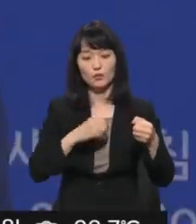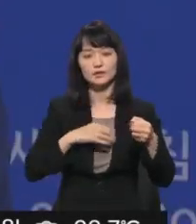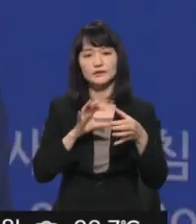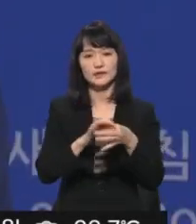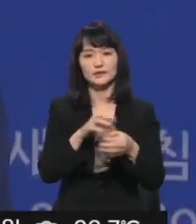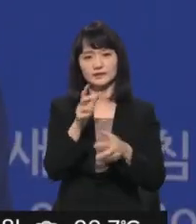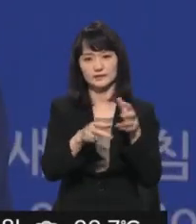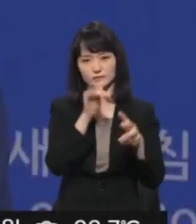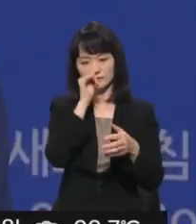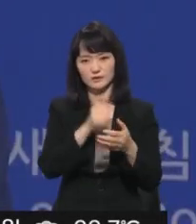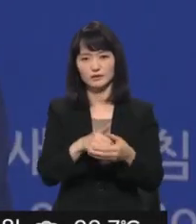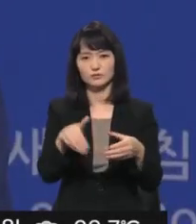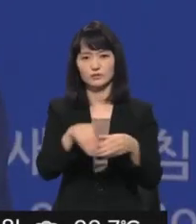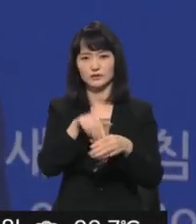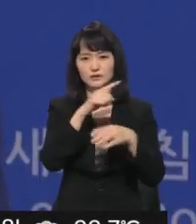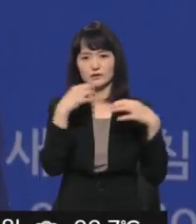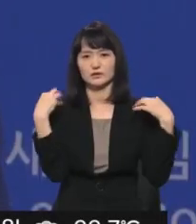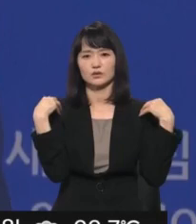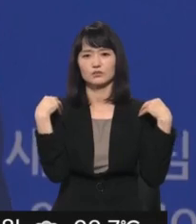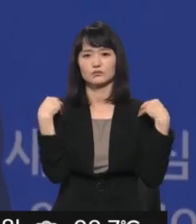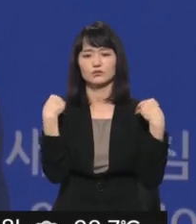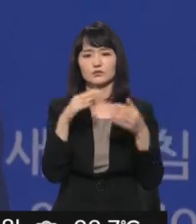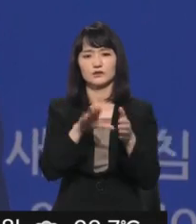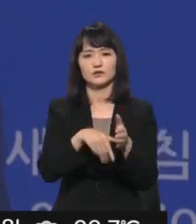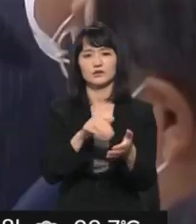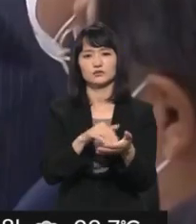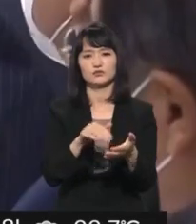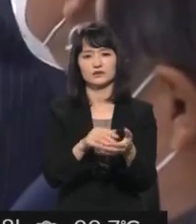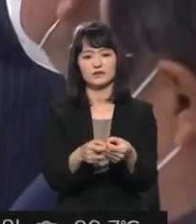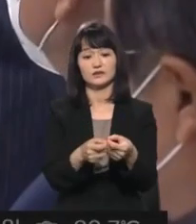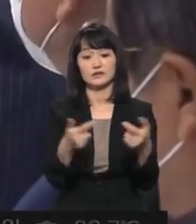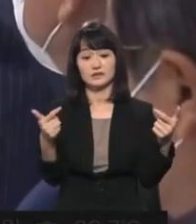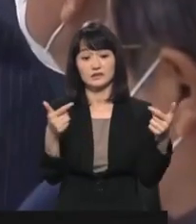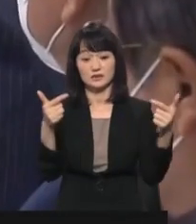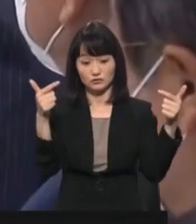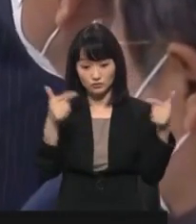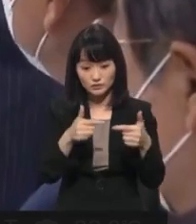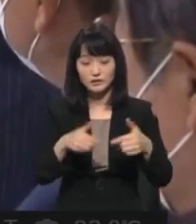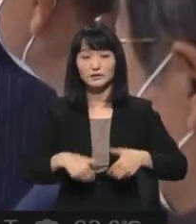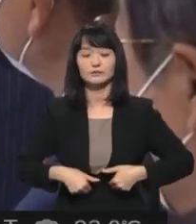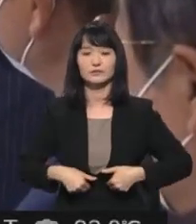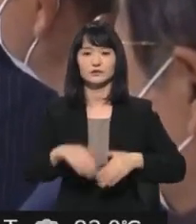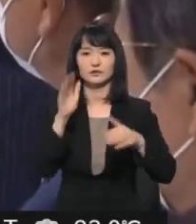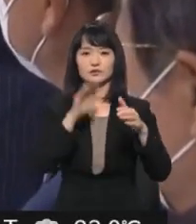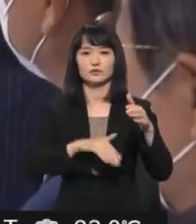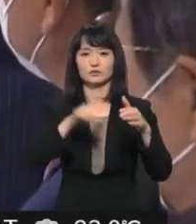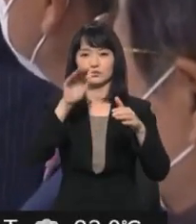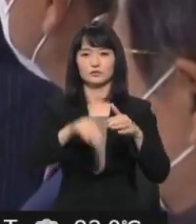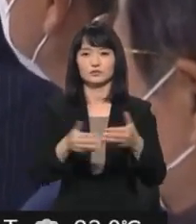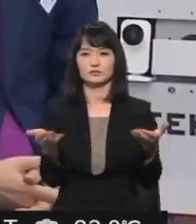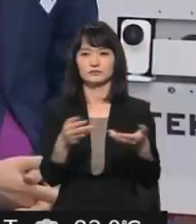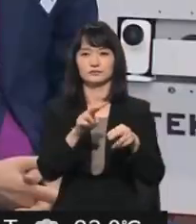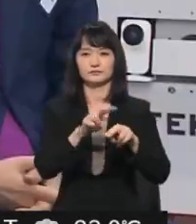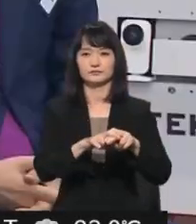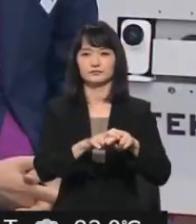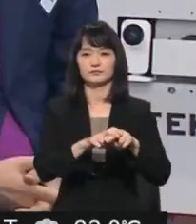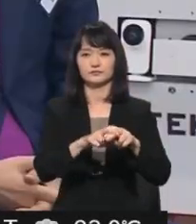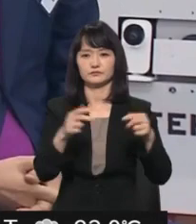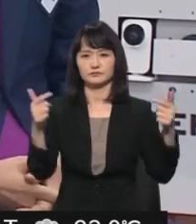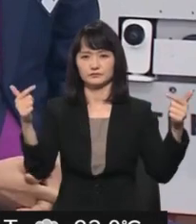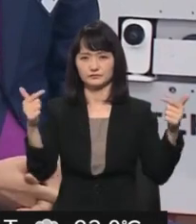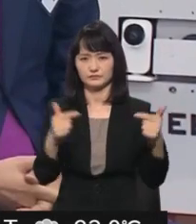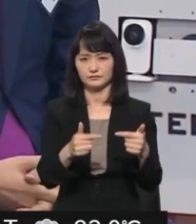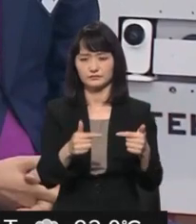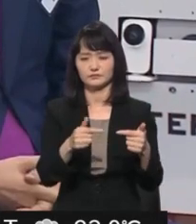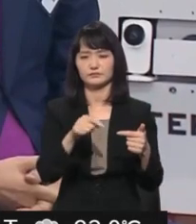문제는 정부 시절에 이걸 너무 많이 늘린 것이 있어서 좀 줄일 수도 있겠지만 이번에 전쟁으로 뭐 공공 일자리 같은걸 아예 이제 너무 축소 하는거 이런